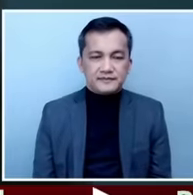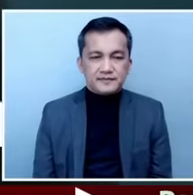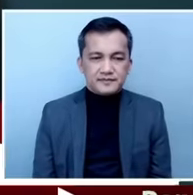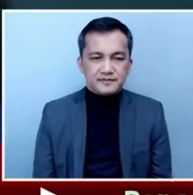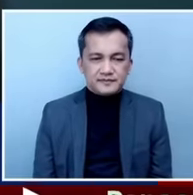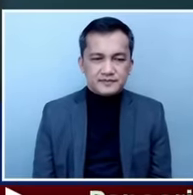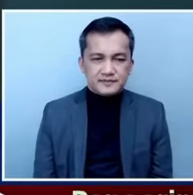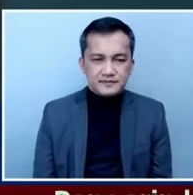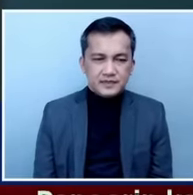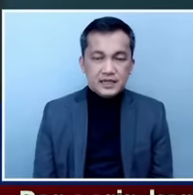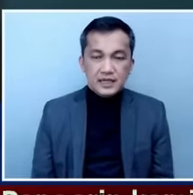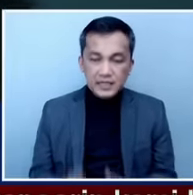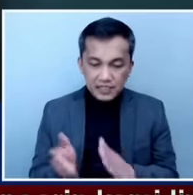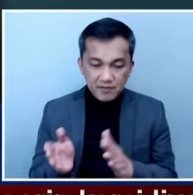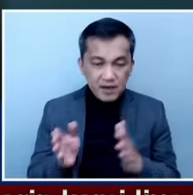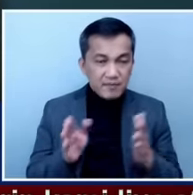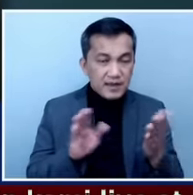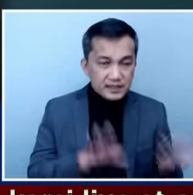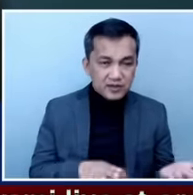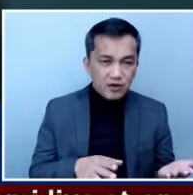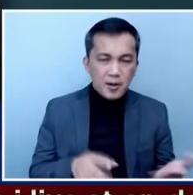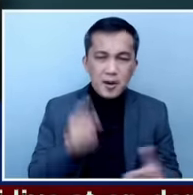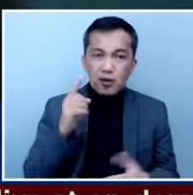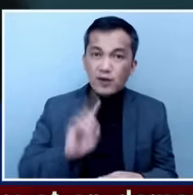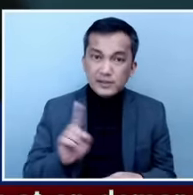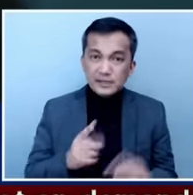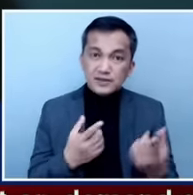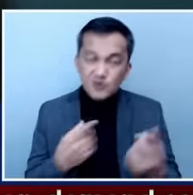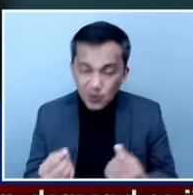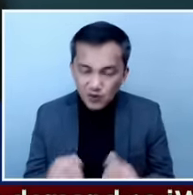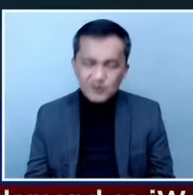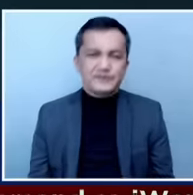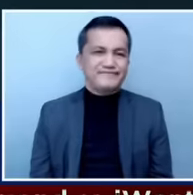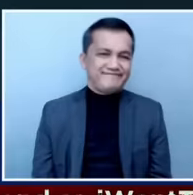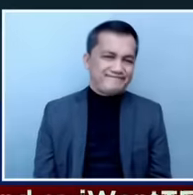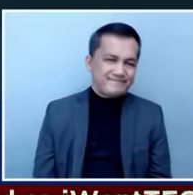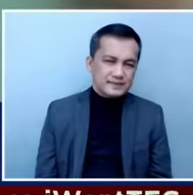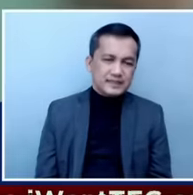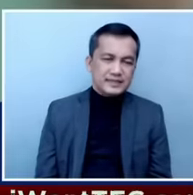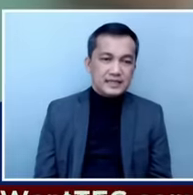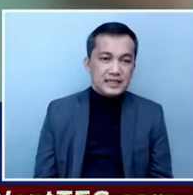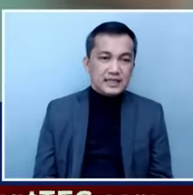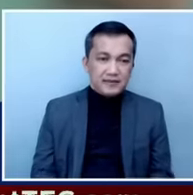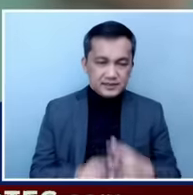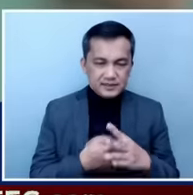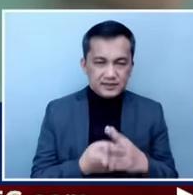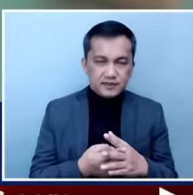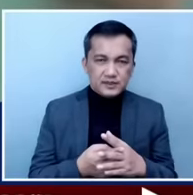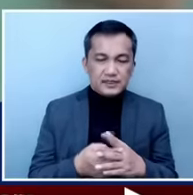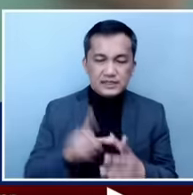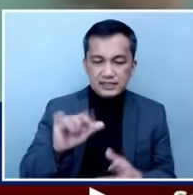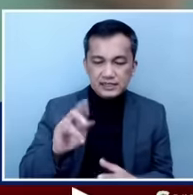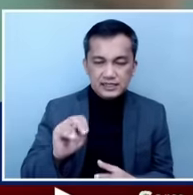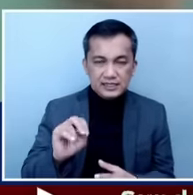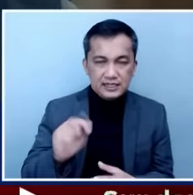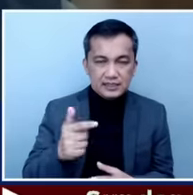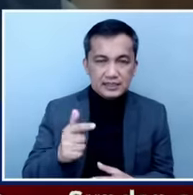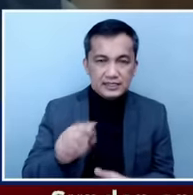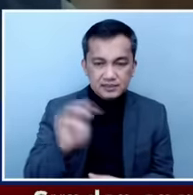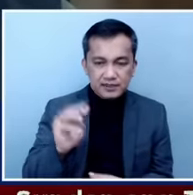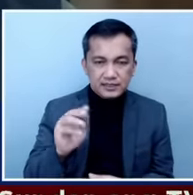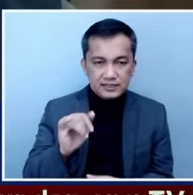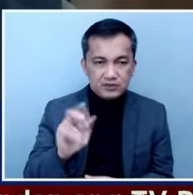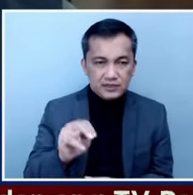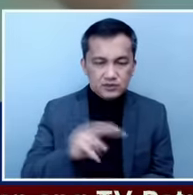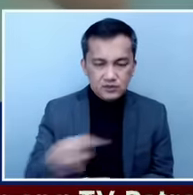Ikababatay ko yun, pero anong ginawa mo? Sa pagsisimula ng teleserye version ng Linlang sa Lunes, January 22,